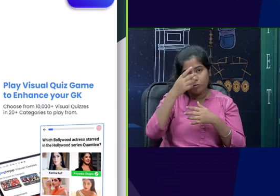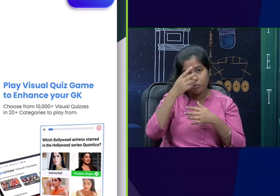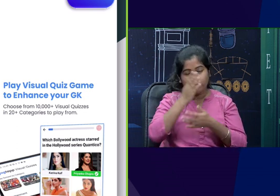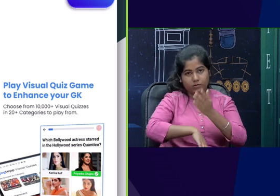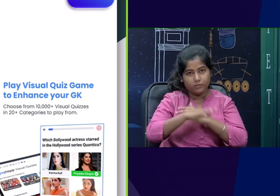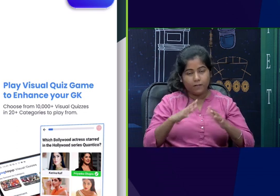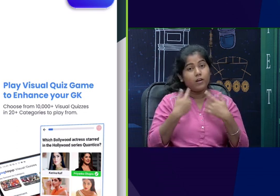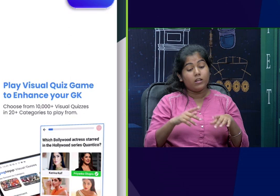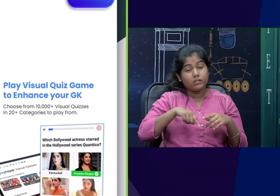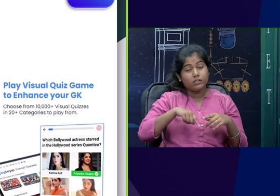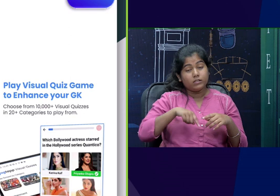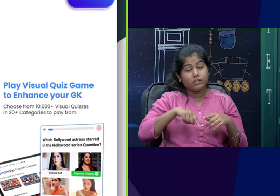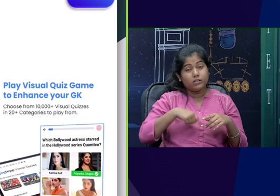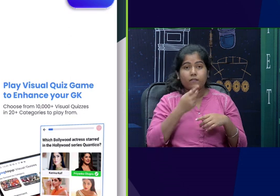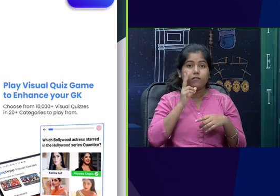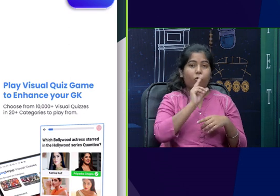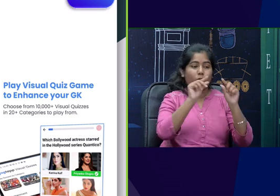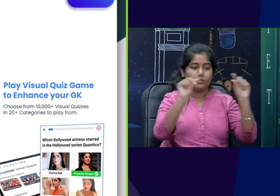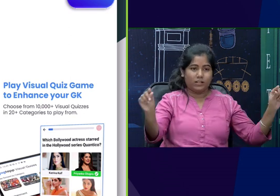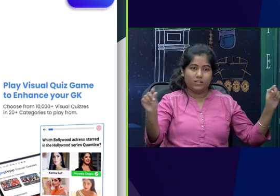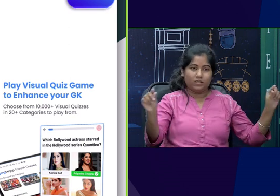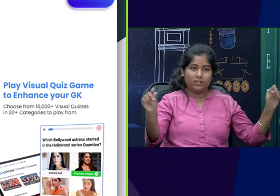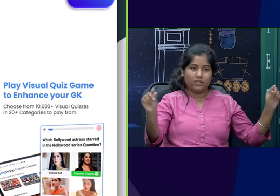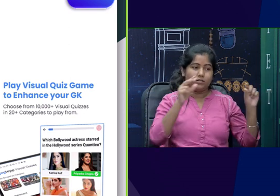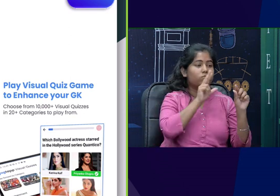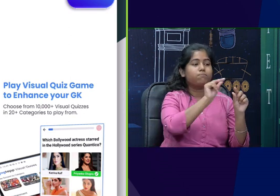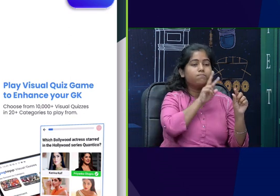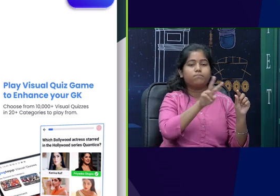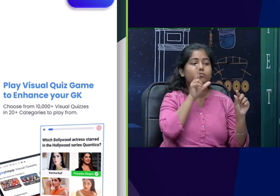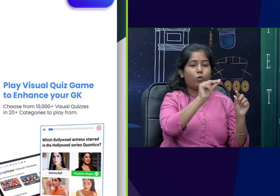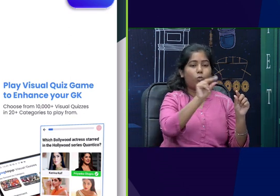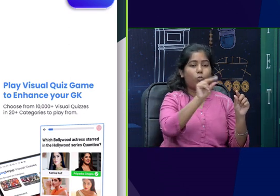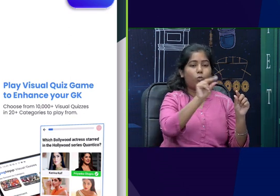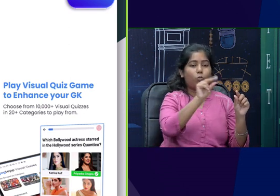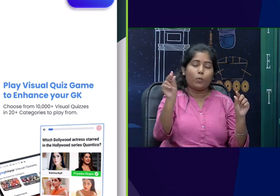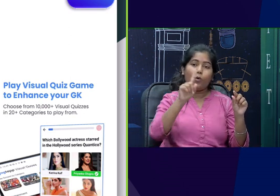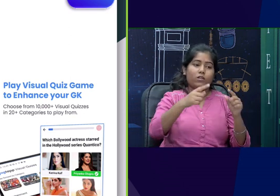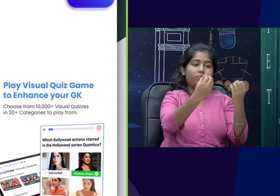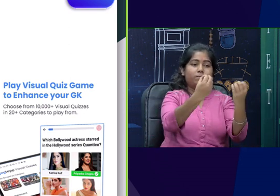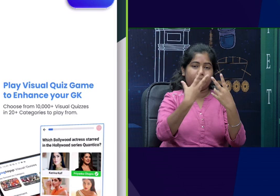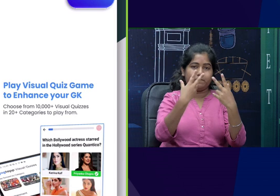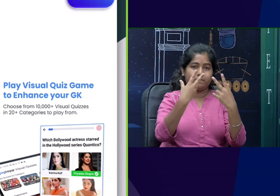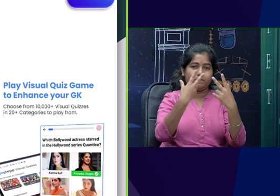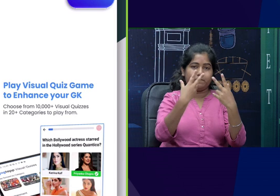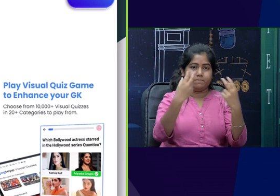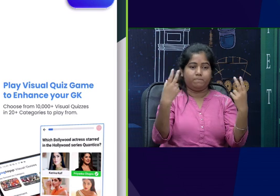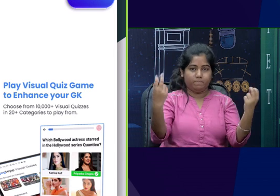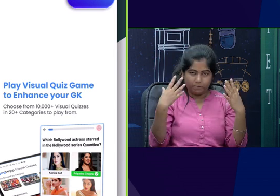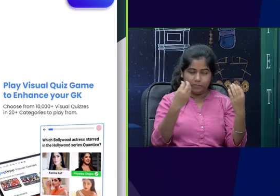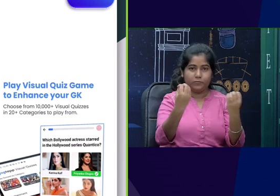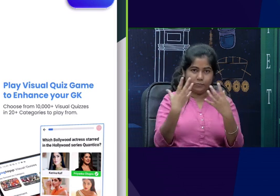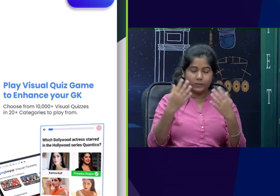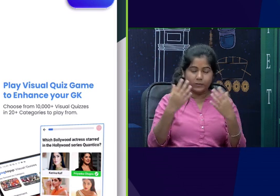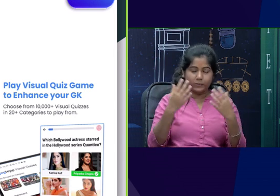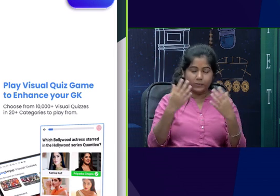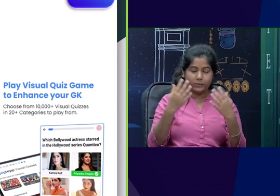करेंगे सेंटेंस वो जो है आपका हाईलाइट होता जाएगा, ठीक है। और बहुत एक नेक्स्ट बात इसमें ये है कि अगर कोई भी पीडीएफ आपने ओपन की है